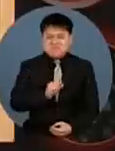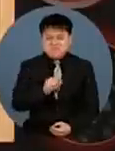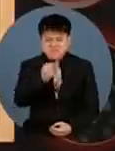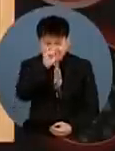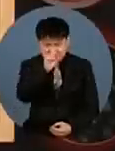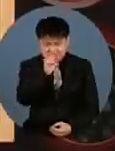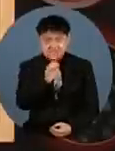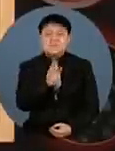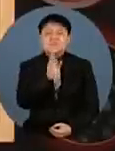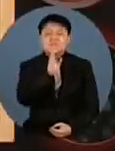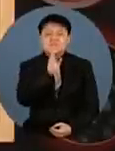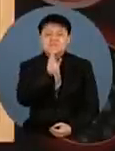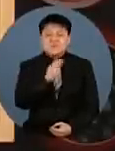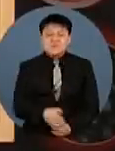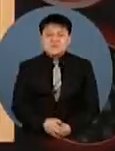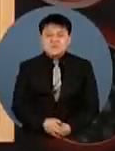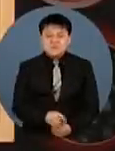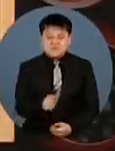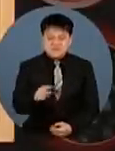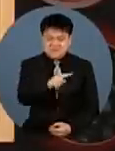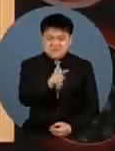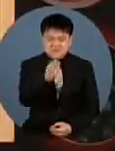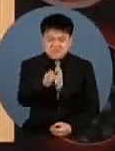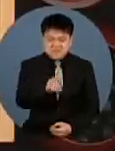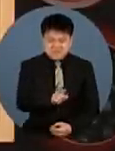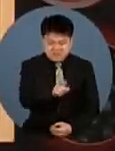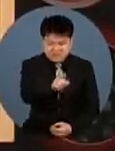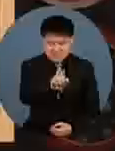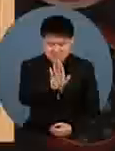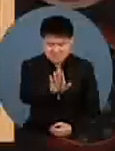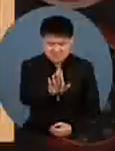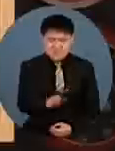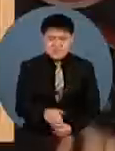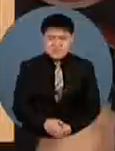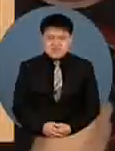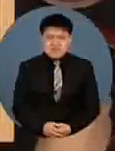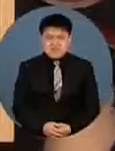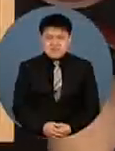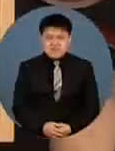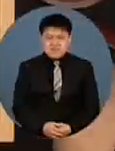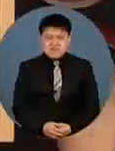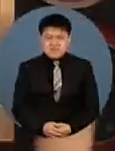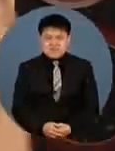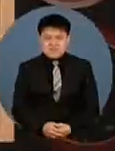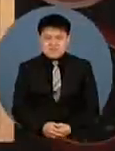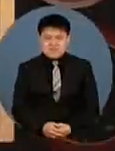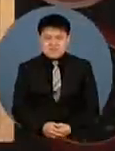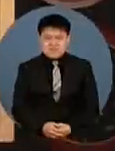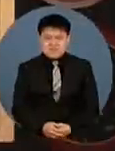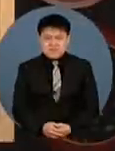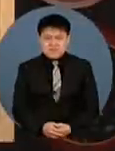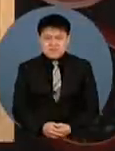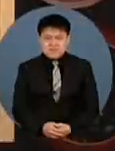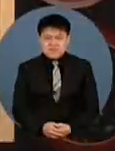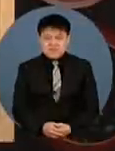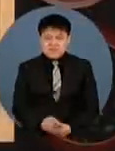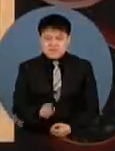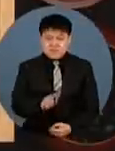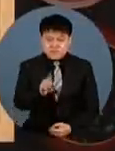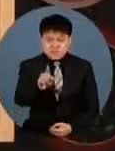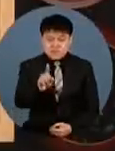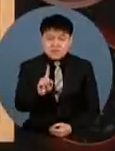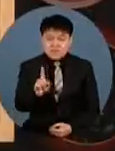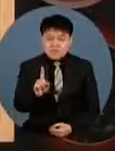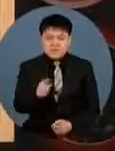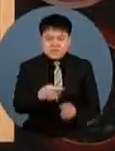네, 심은 젖혀라는데 젖히지 않고 늘어뒀고 저기서 밀었죠. 자, 늘었을